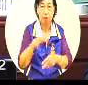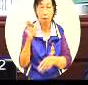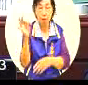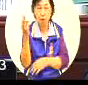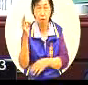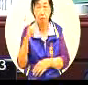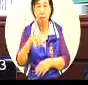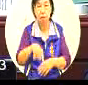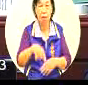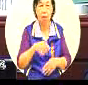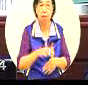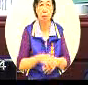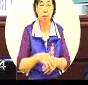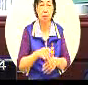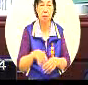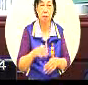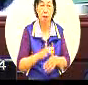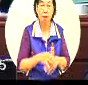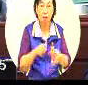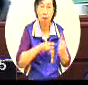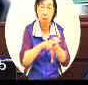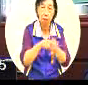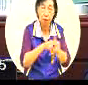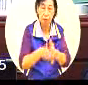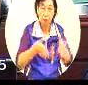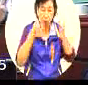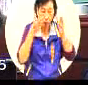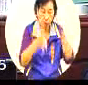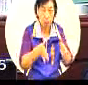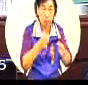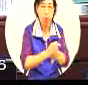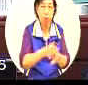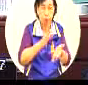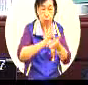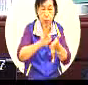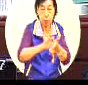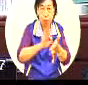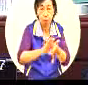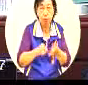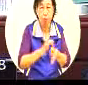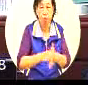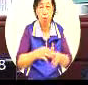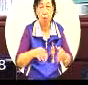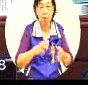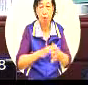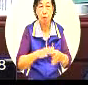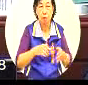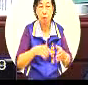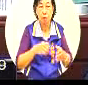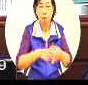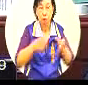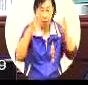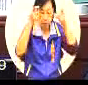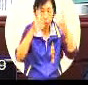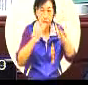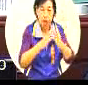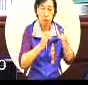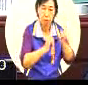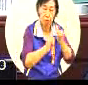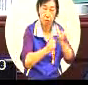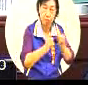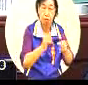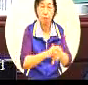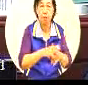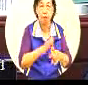啊，有没有可能是专款专用，还是他用在所有高雄市民这个部分，我们来进行，